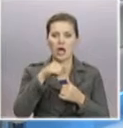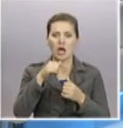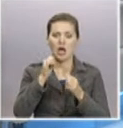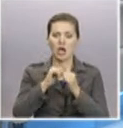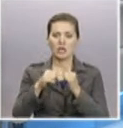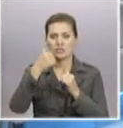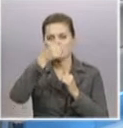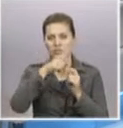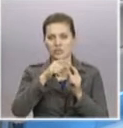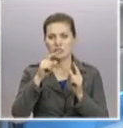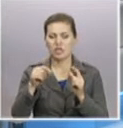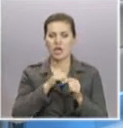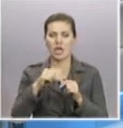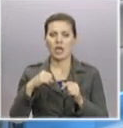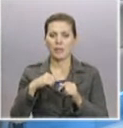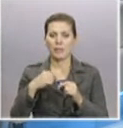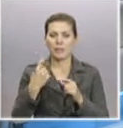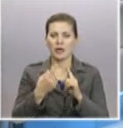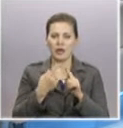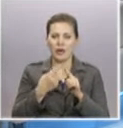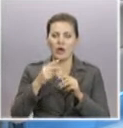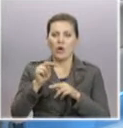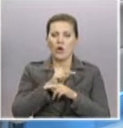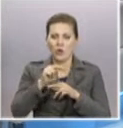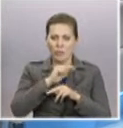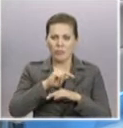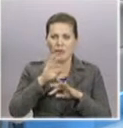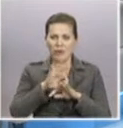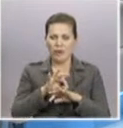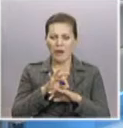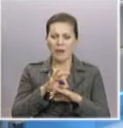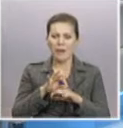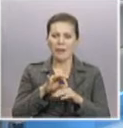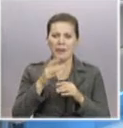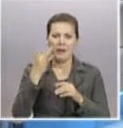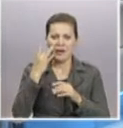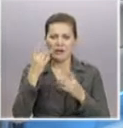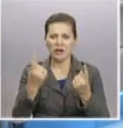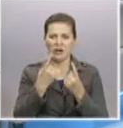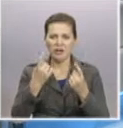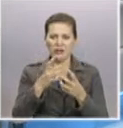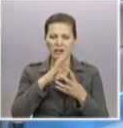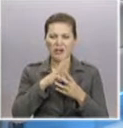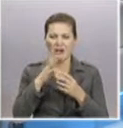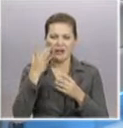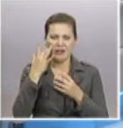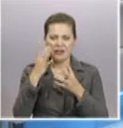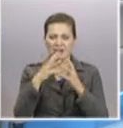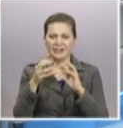жылдағыдай ең бірінші жөндеу жұмыстары ол ағымдағы жөндеу жұмыстары. Ағымдағы жөндеу жұмыстарымен